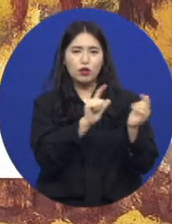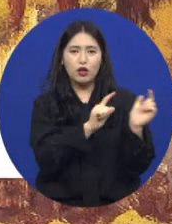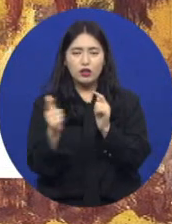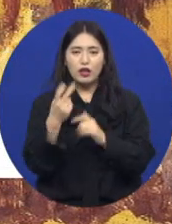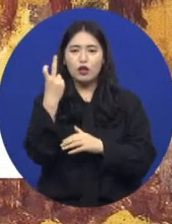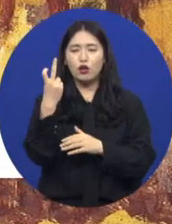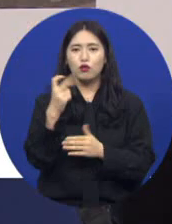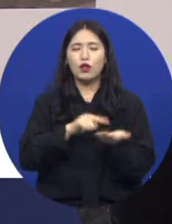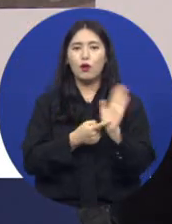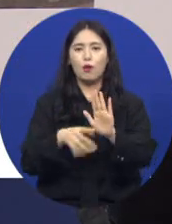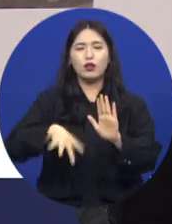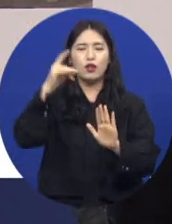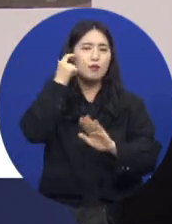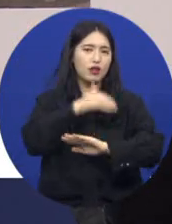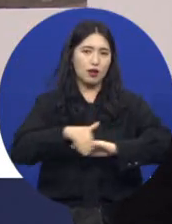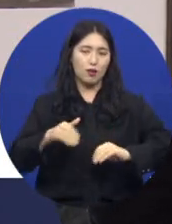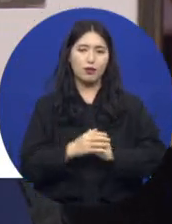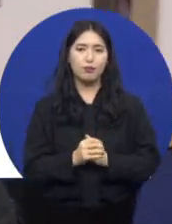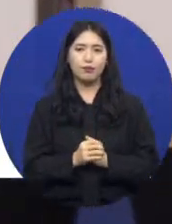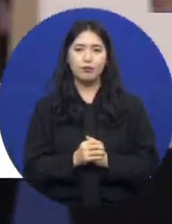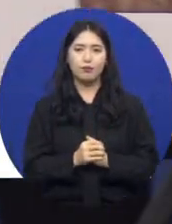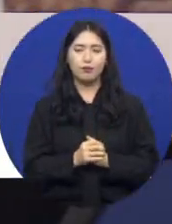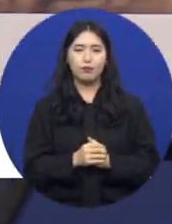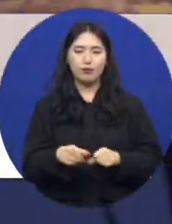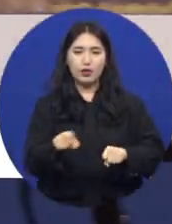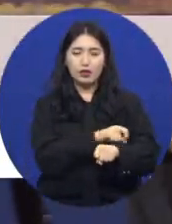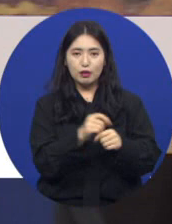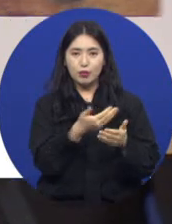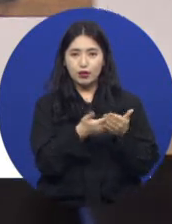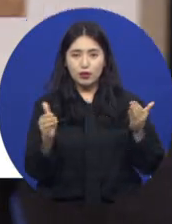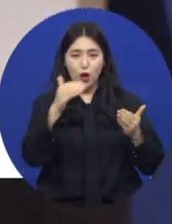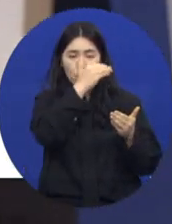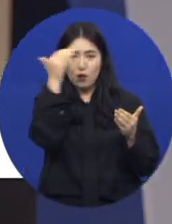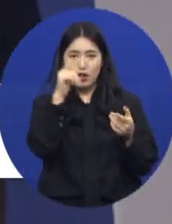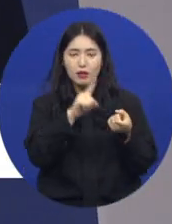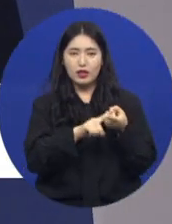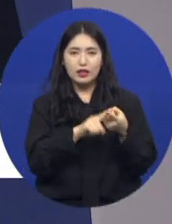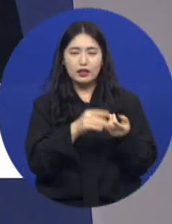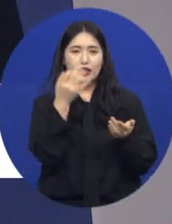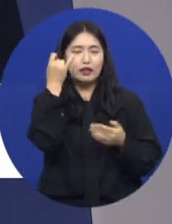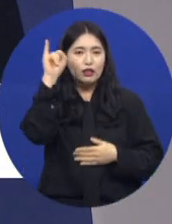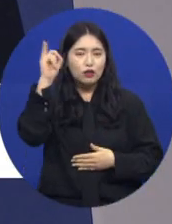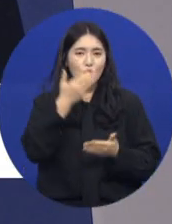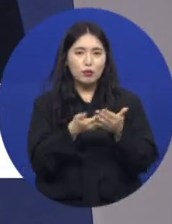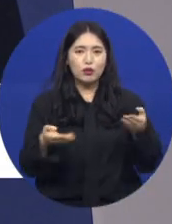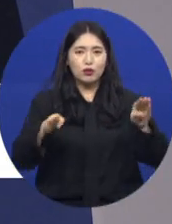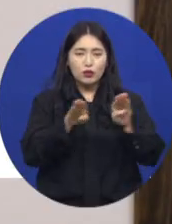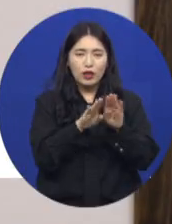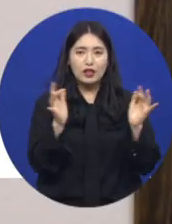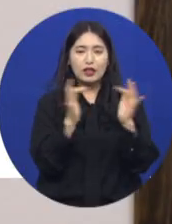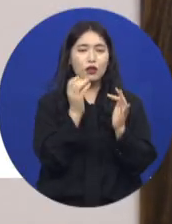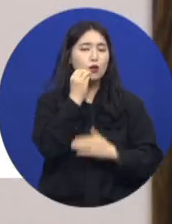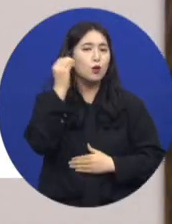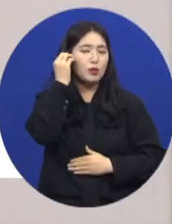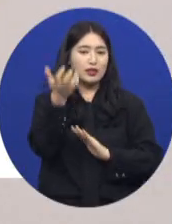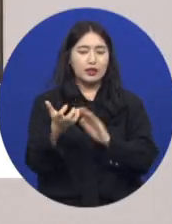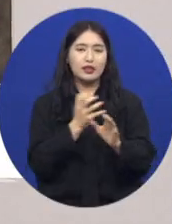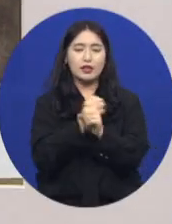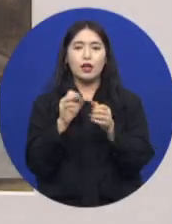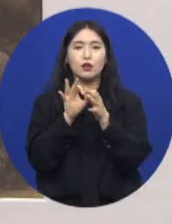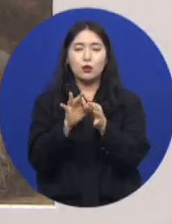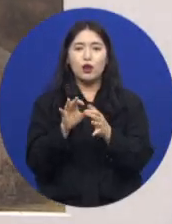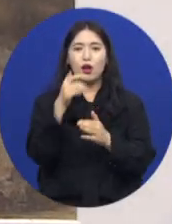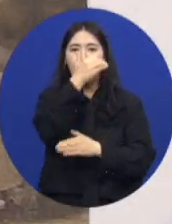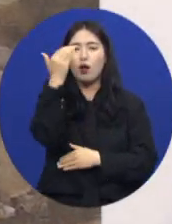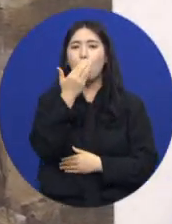처음 공개한다고 밝혔습니다. 특별전 관람은 이중섭 미술관 인터넷 누리집에서 사전 예약을 통해 관람할